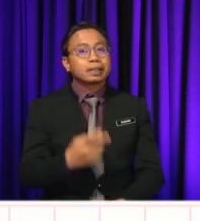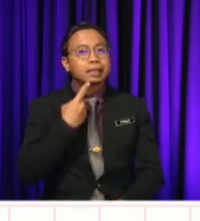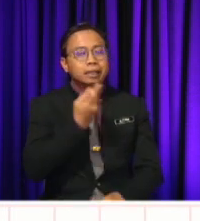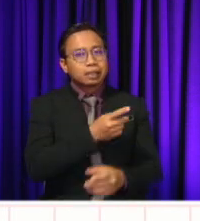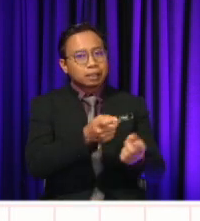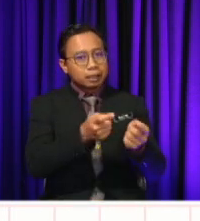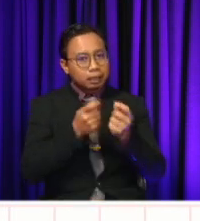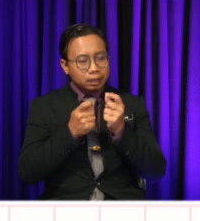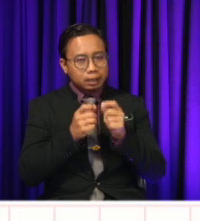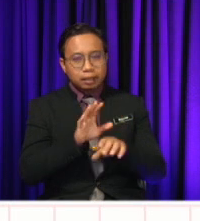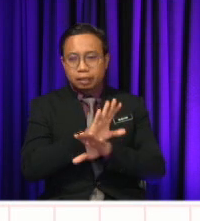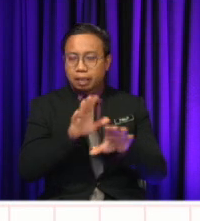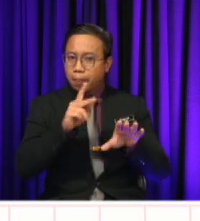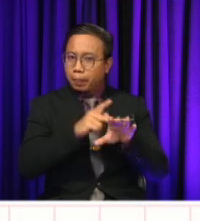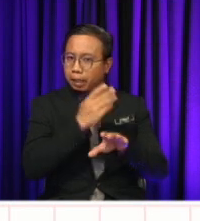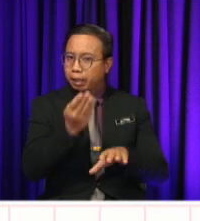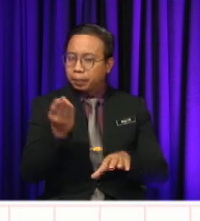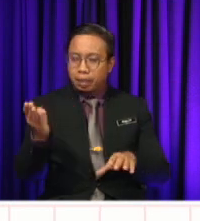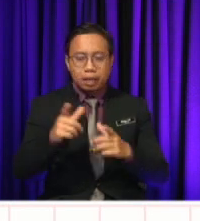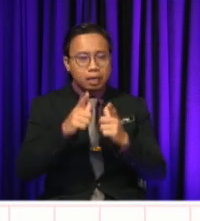pakai bahan lain